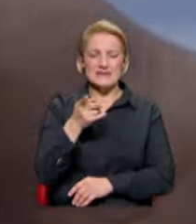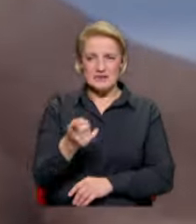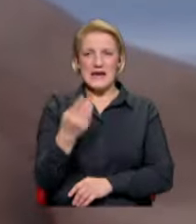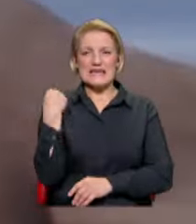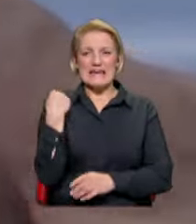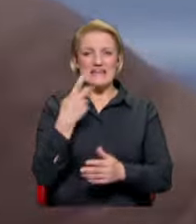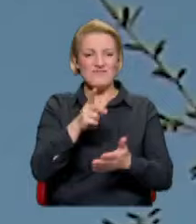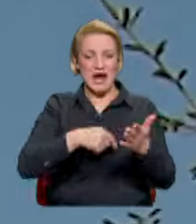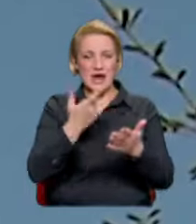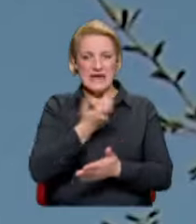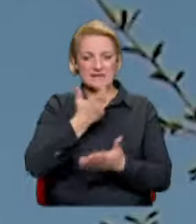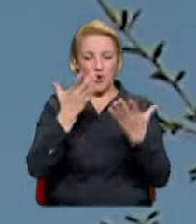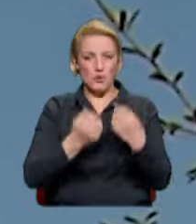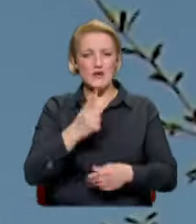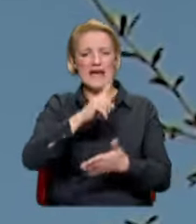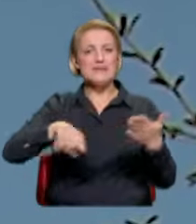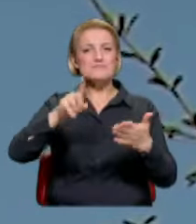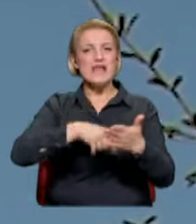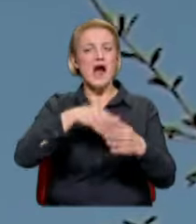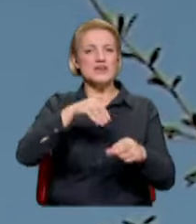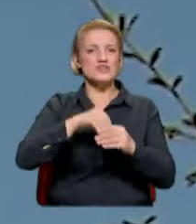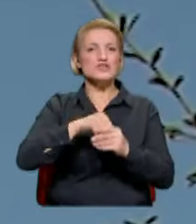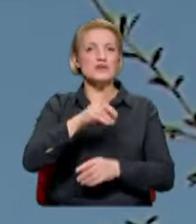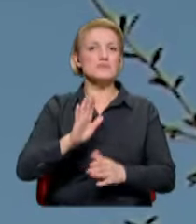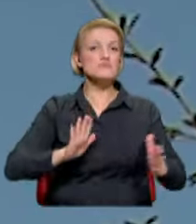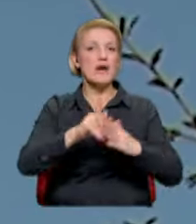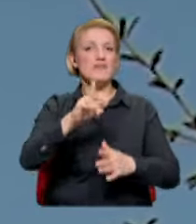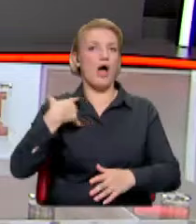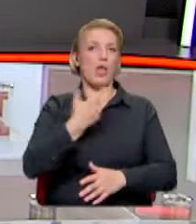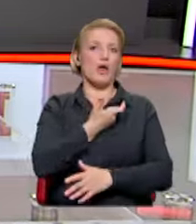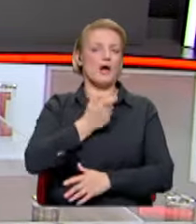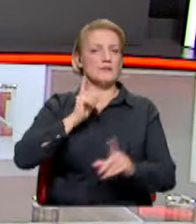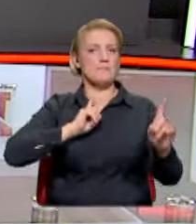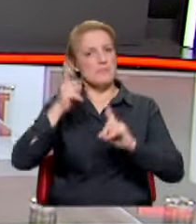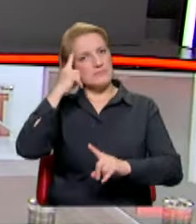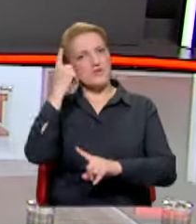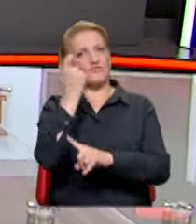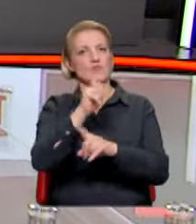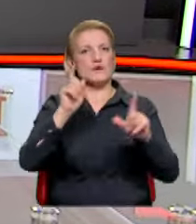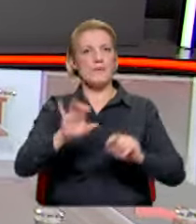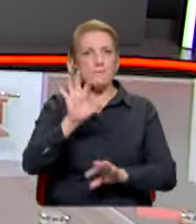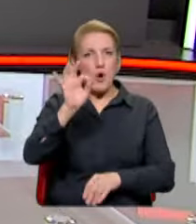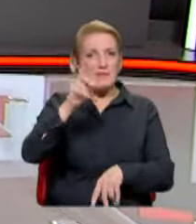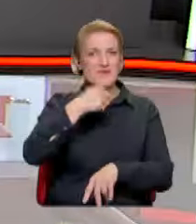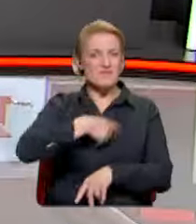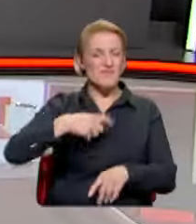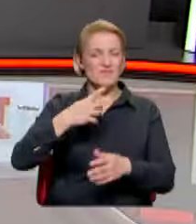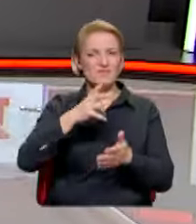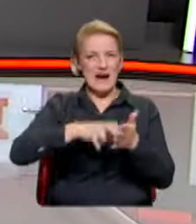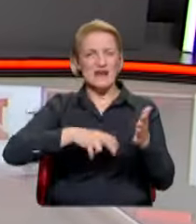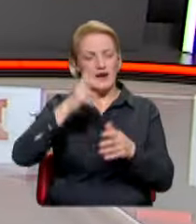vergiler yasalaşırsa muhalefet iptali için Anayasa mahkemesine taşıyacak böyle bir vergi hatırlıyor